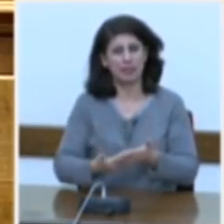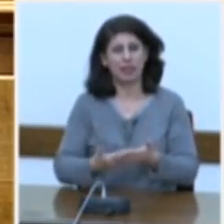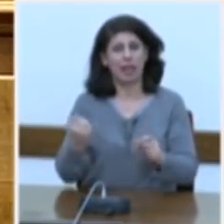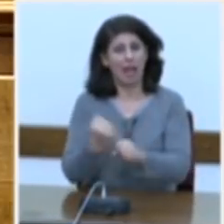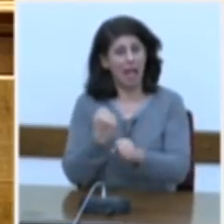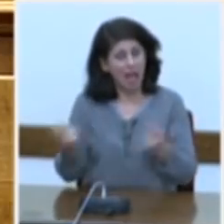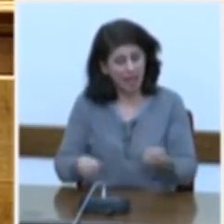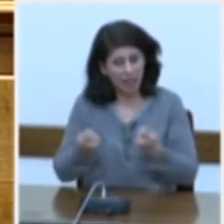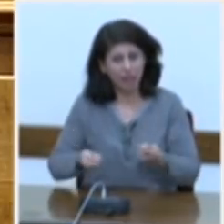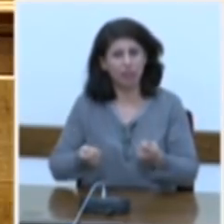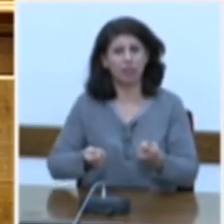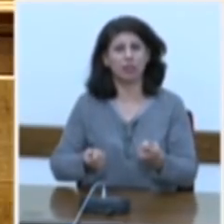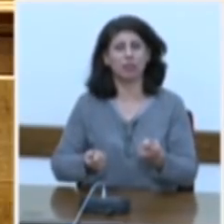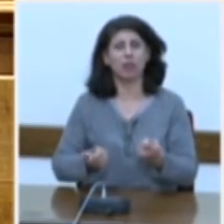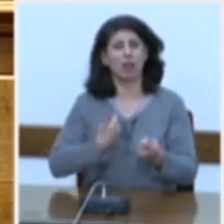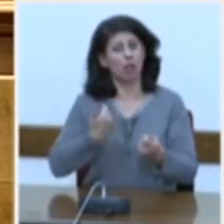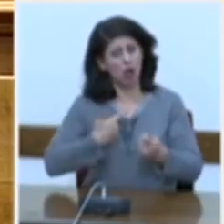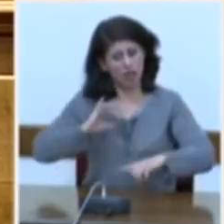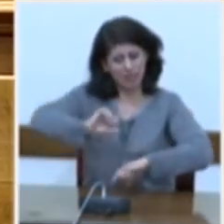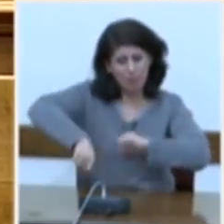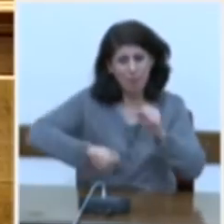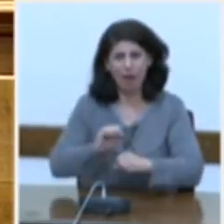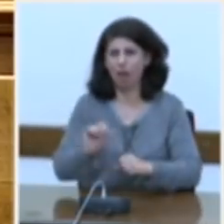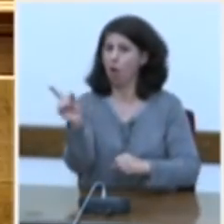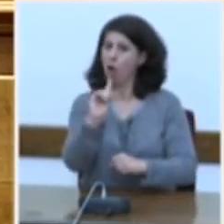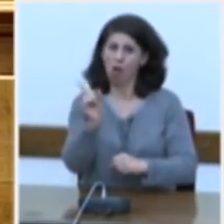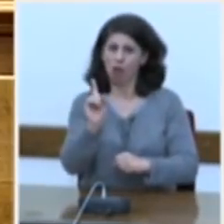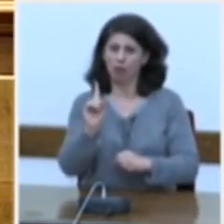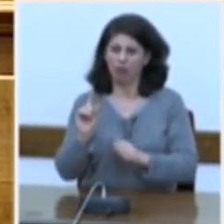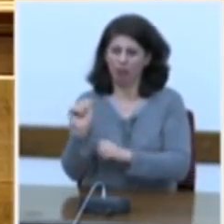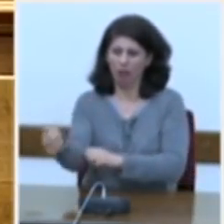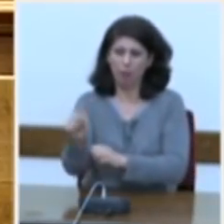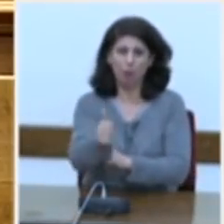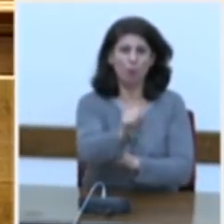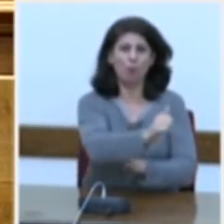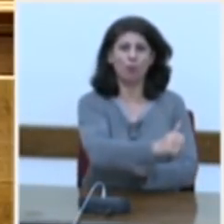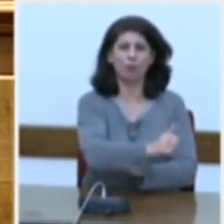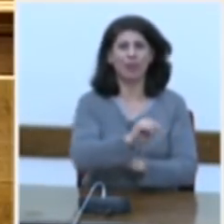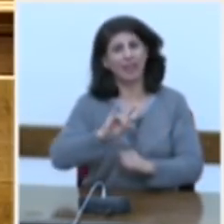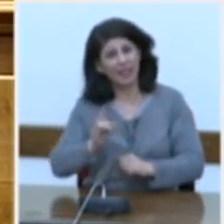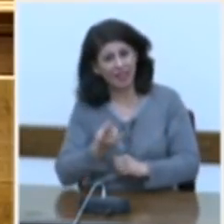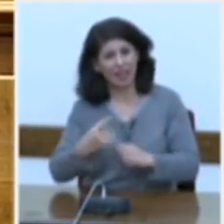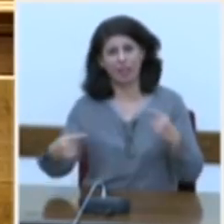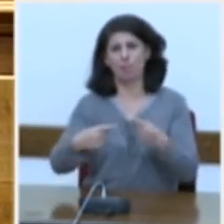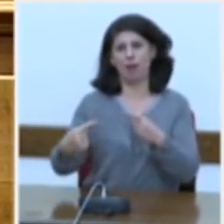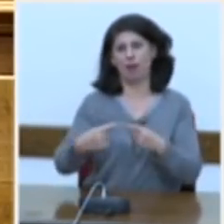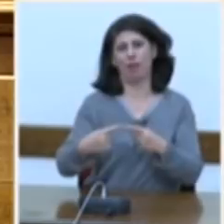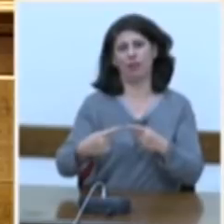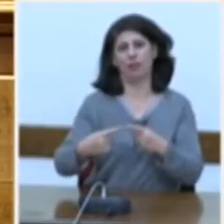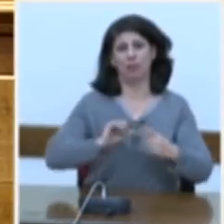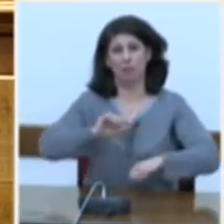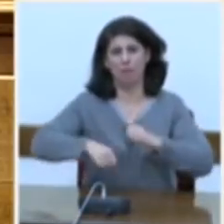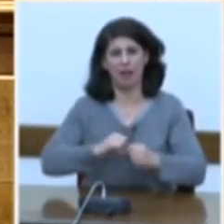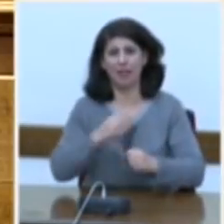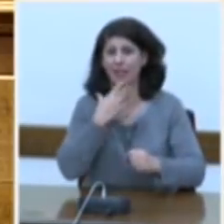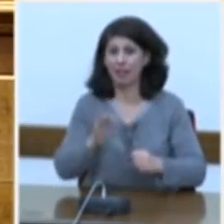λαϊκής, νεολαίστικης πάλης και όχι απομονωμένα ή σε αντιπαράθεση με αυτήν. Γιατί